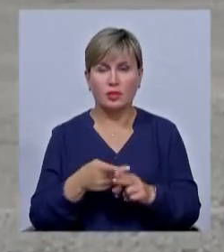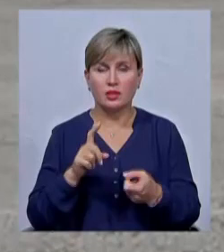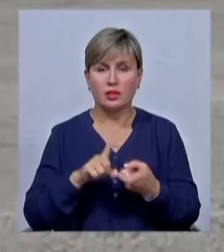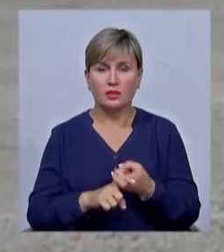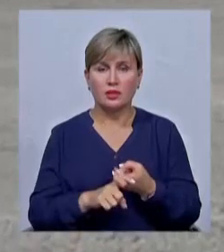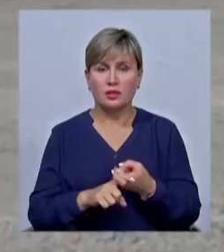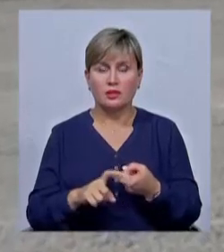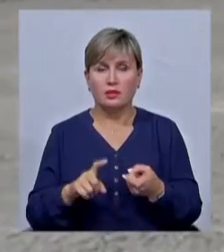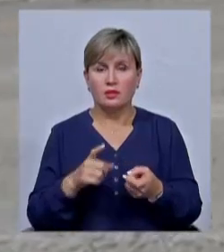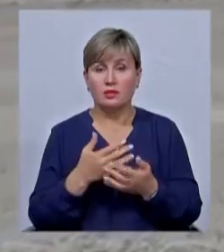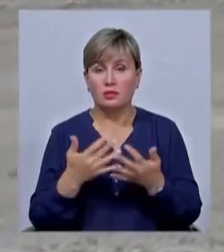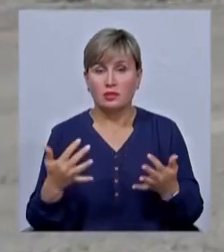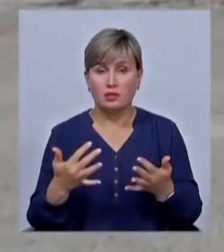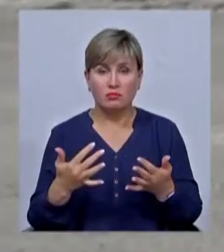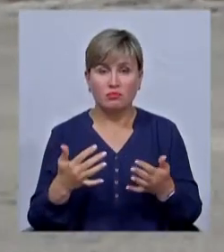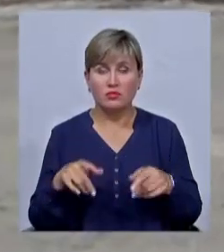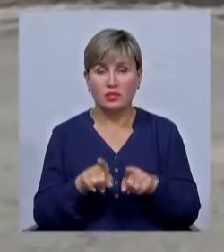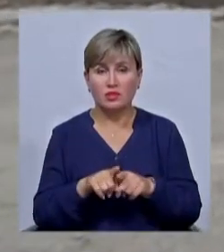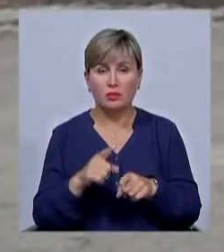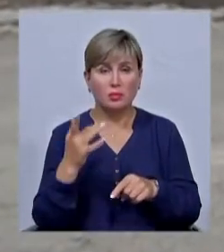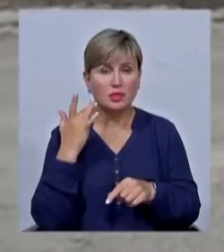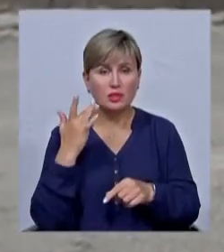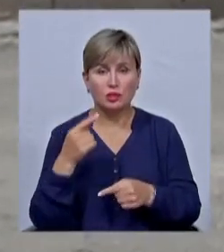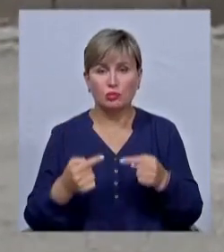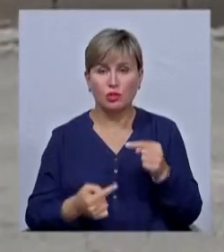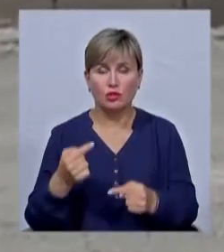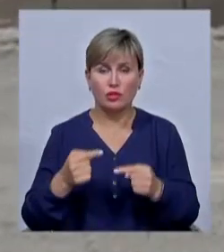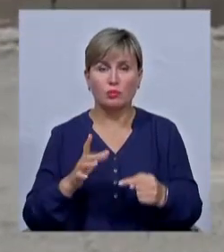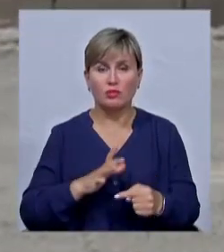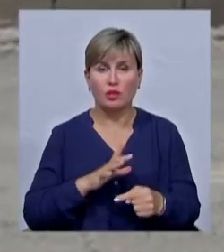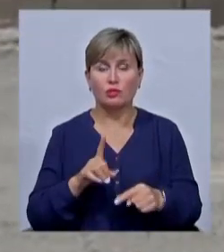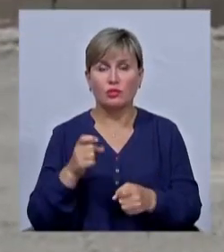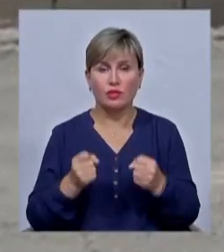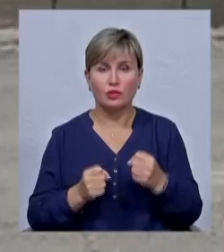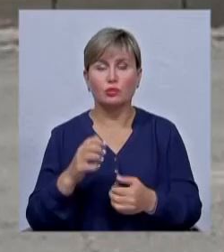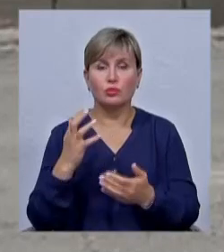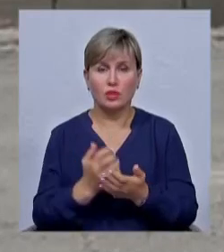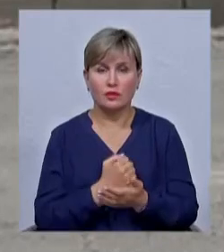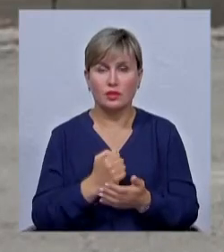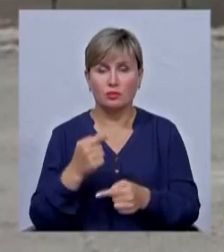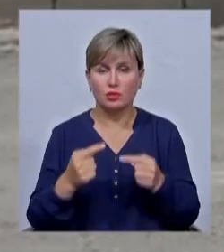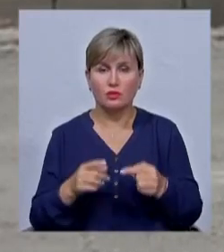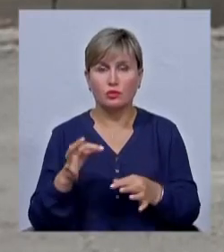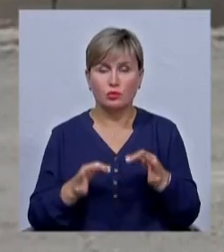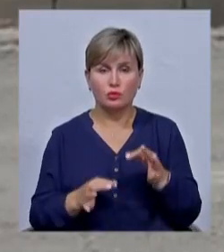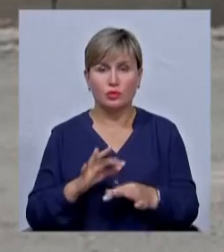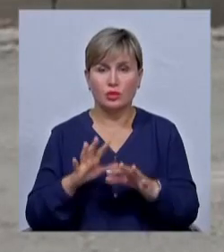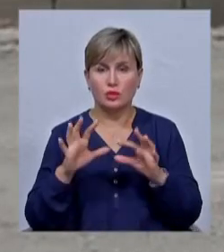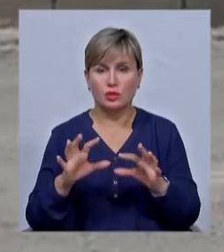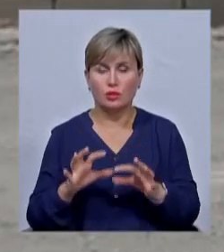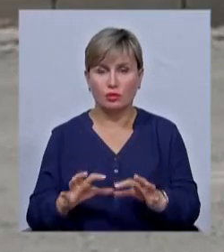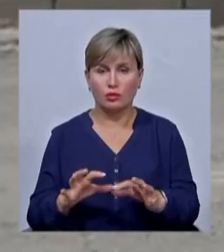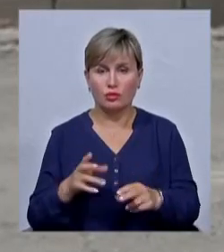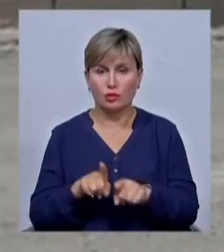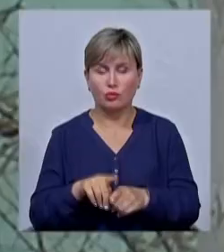так называемых писем счастья они уже не раз вызывали споры а бывало что водителям удавалось оспорить в суде необоснованность